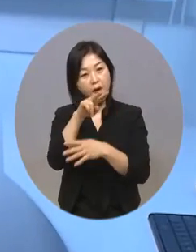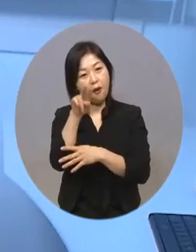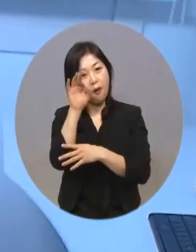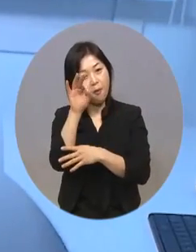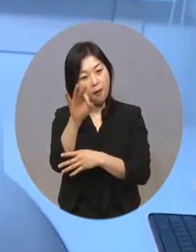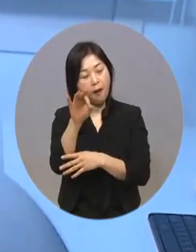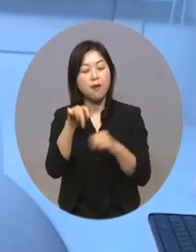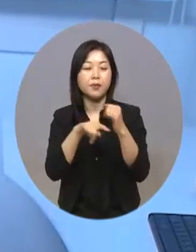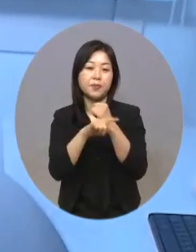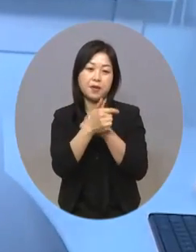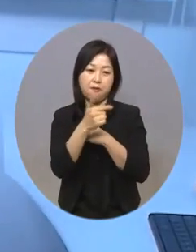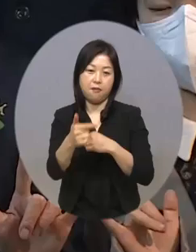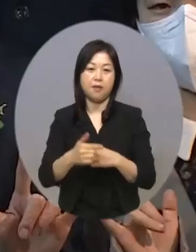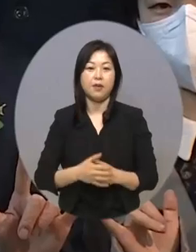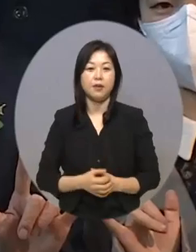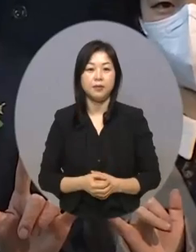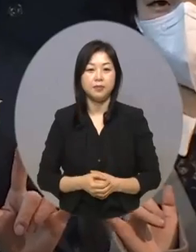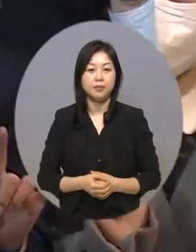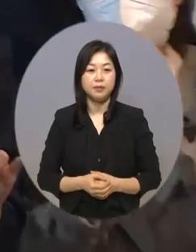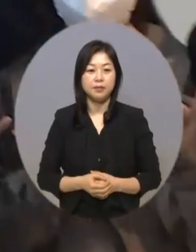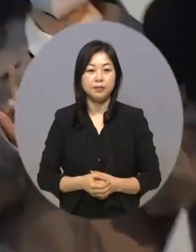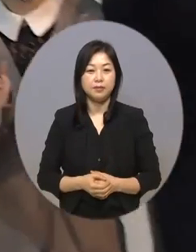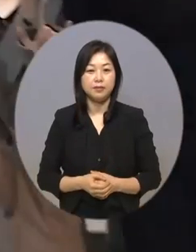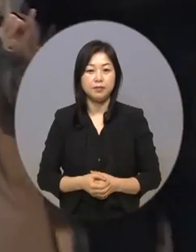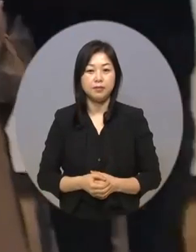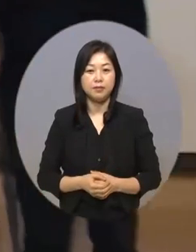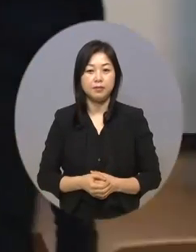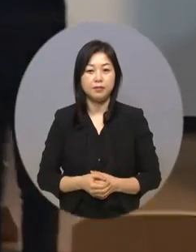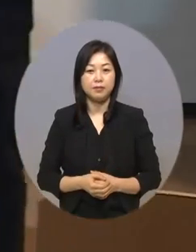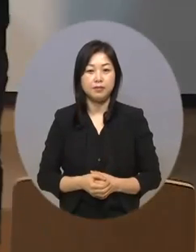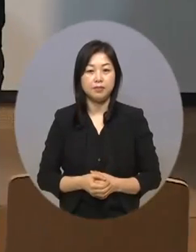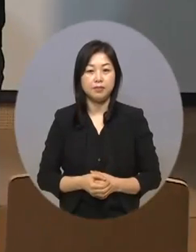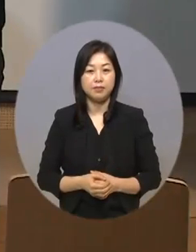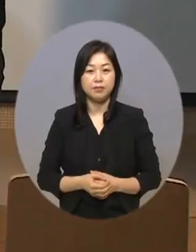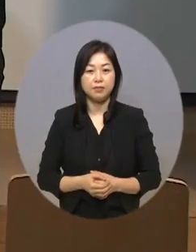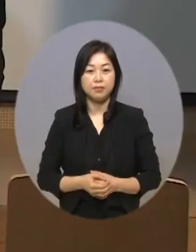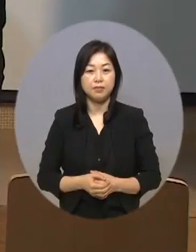의미를 더했습니다. 복지TV 뉴스 박선영입니다.